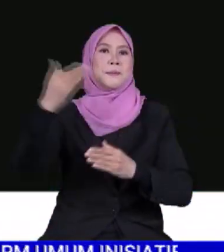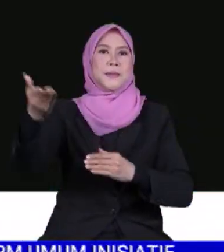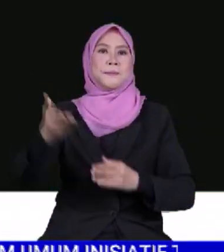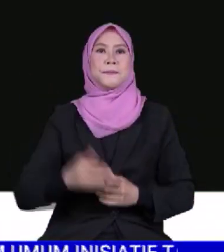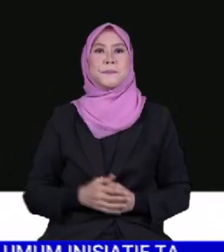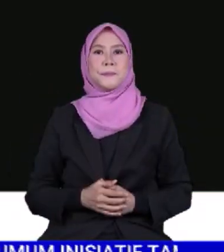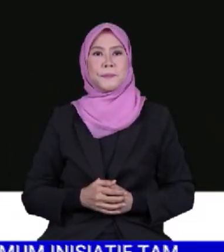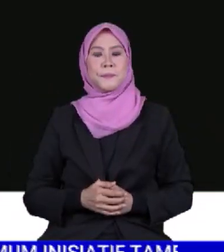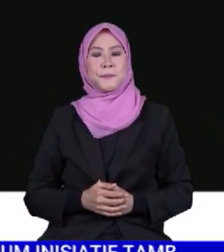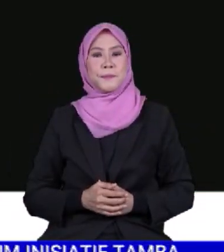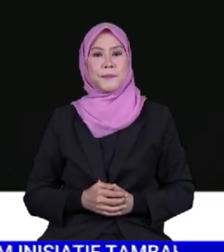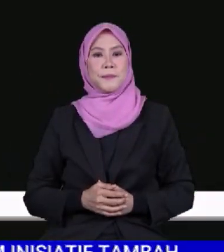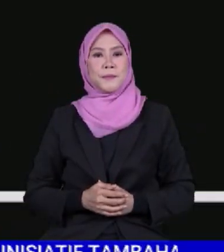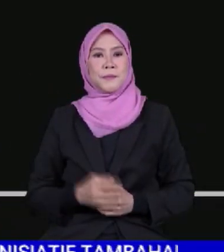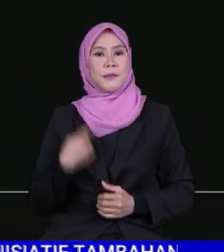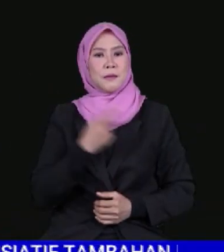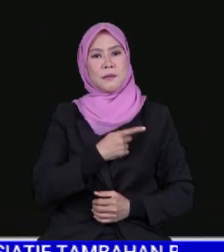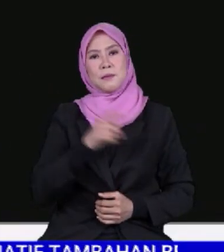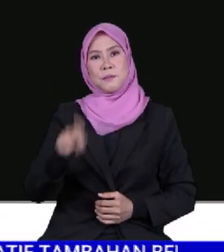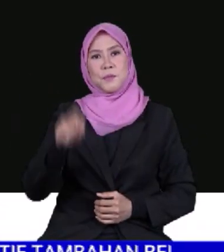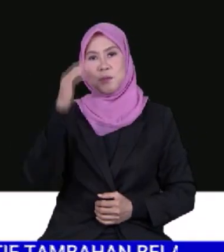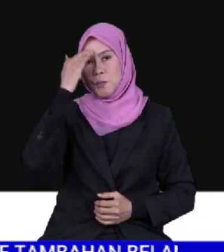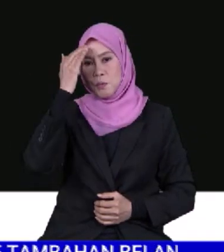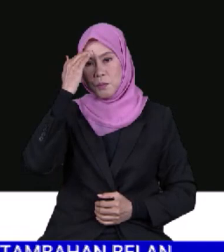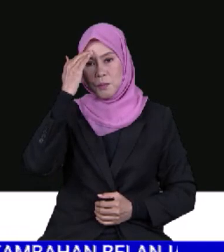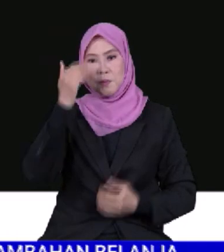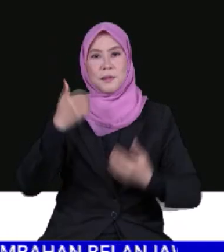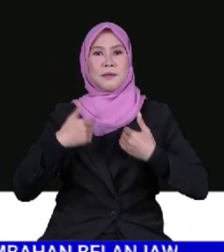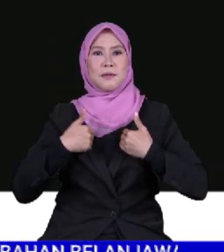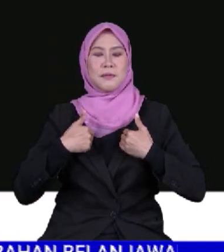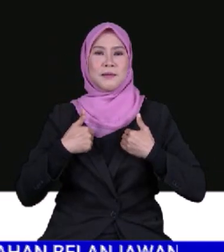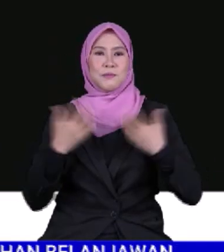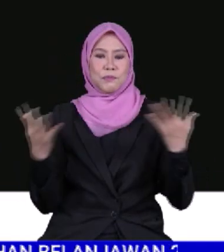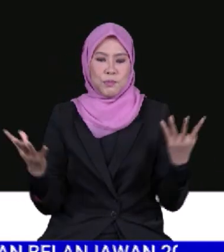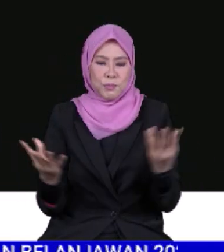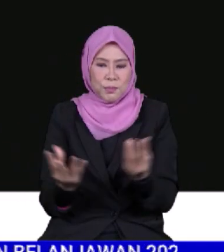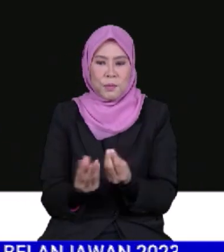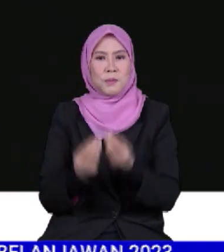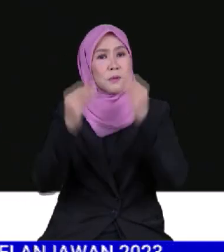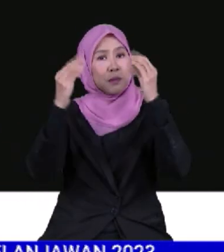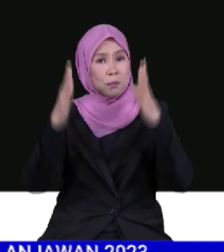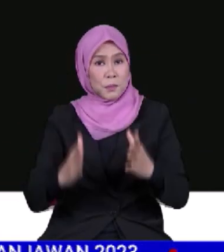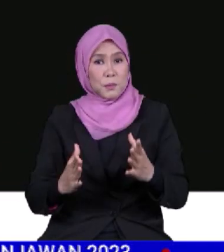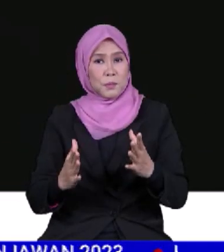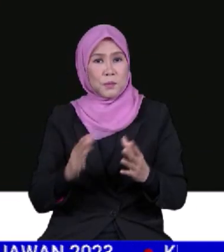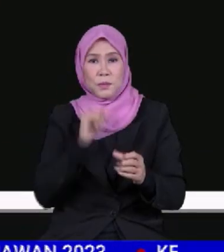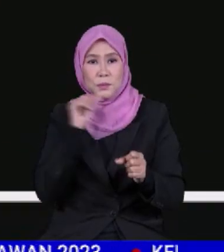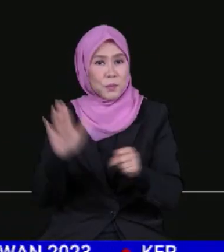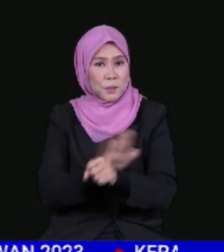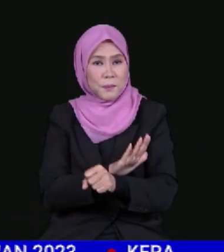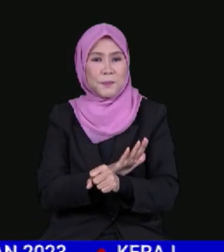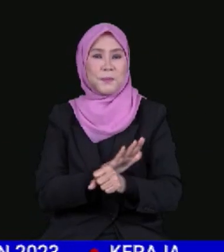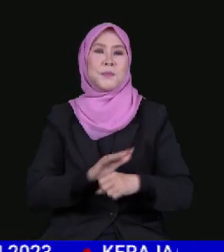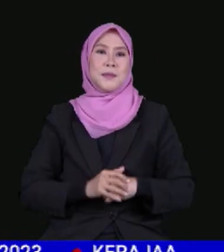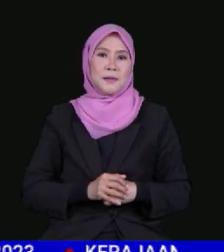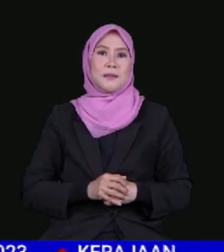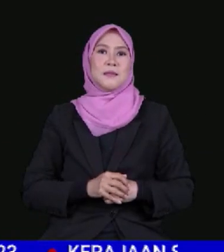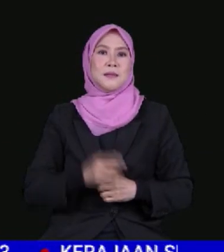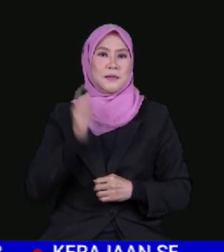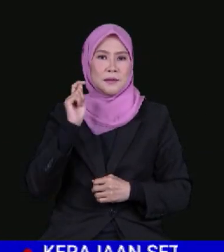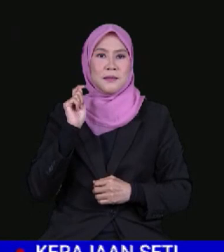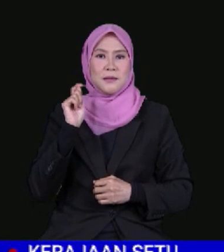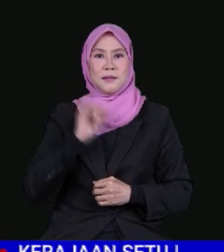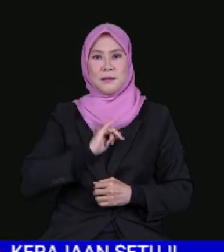demi memang tahu kenyataan kita memang ada kekurangan guru saya pun sudah menyatakan tadi